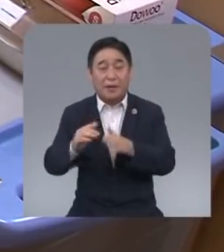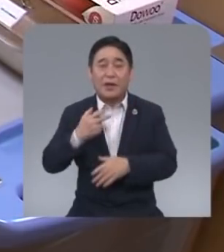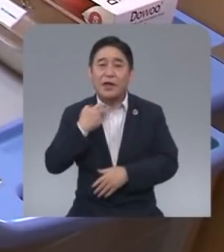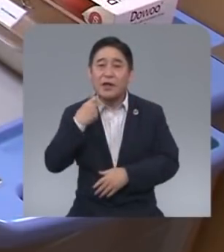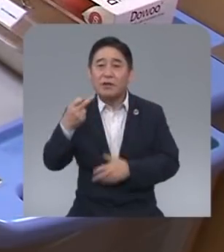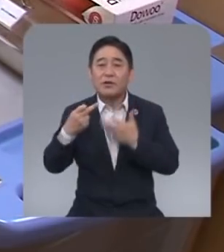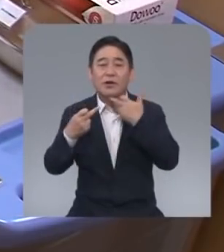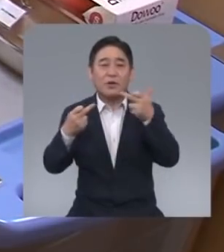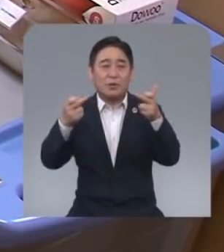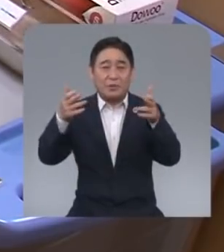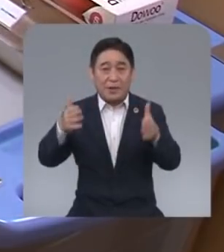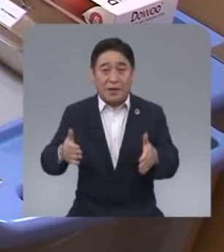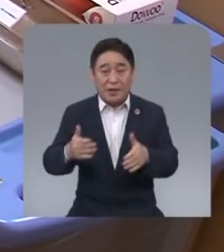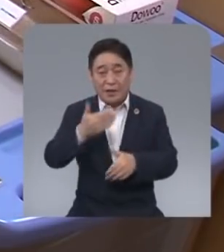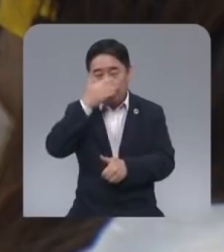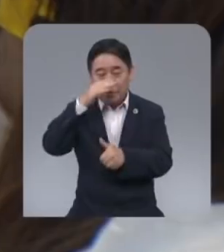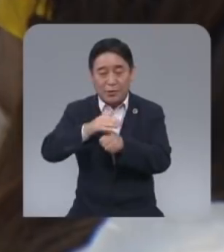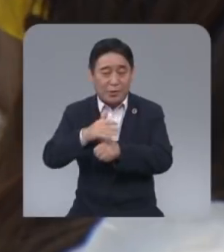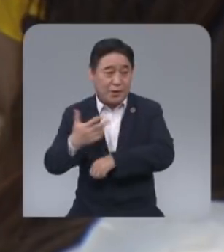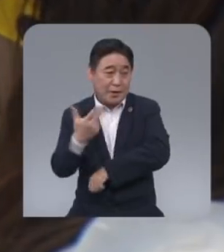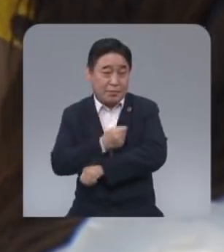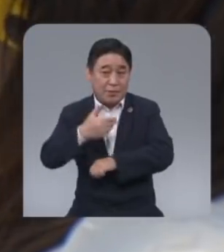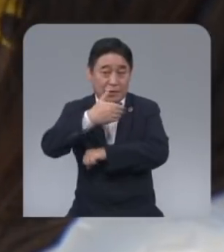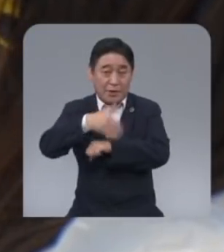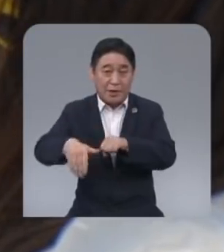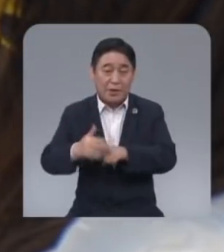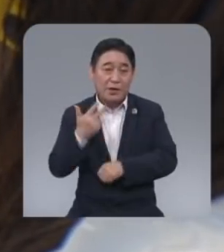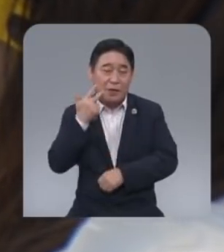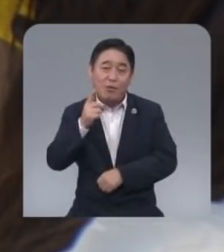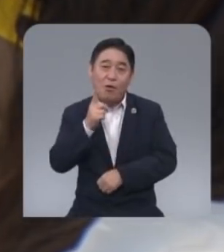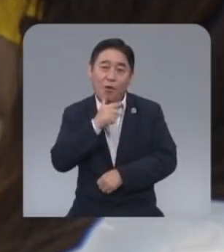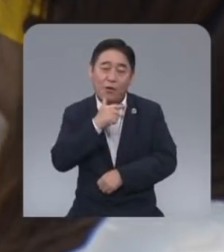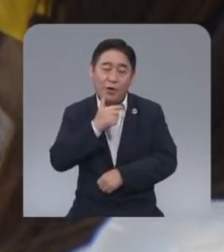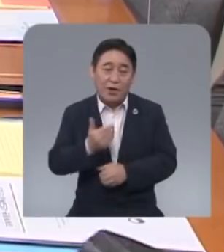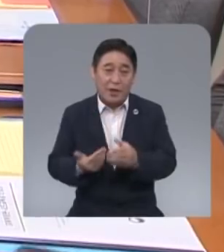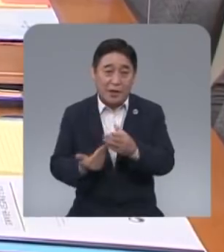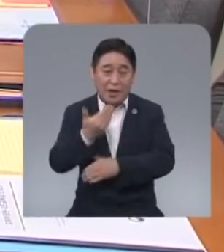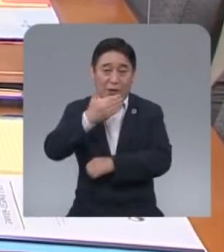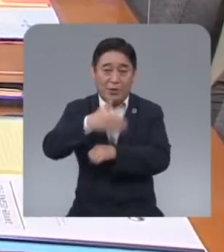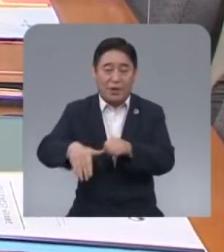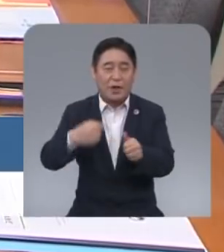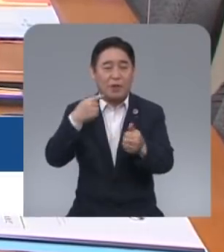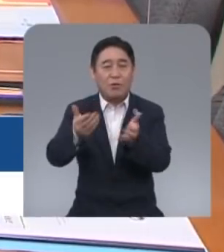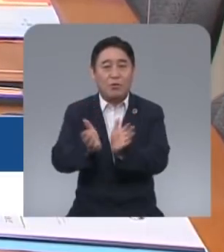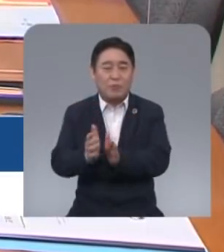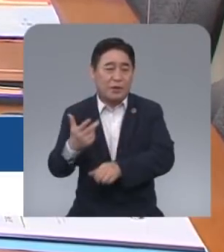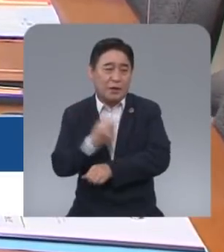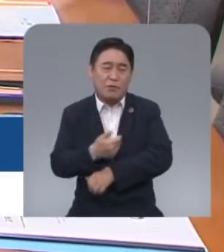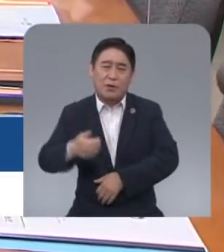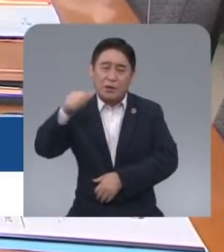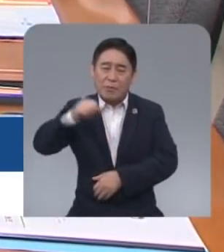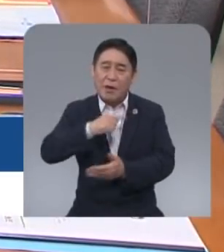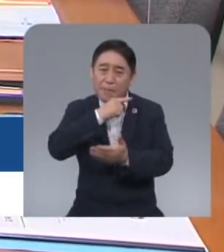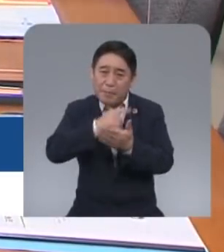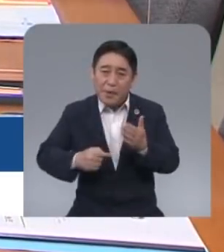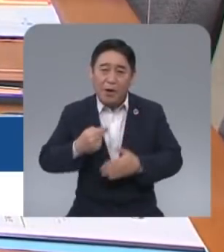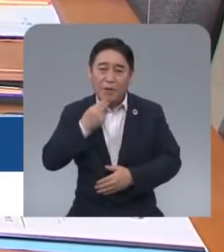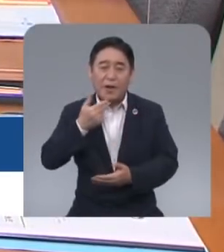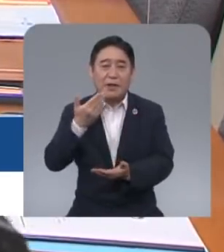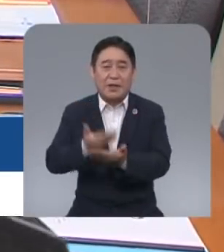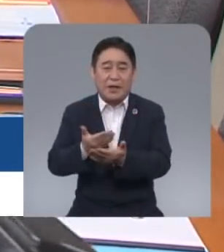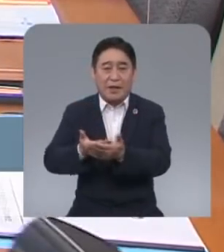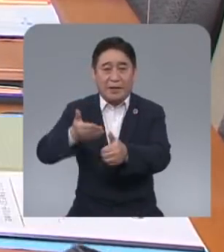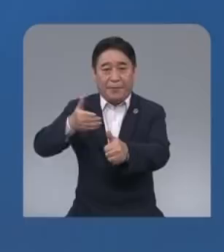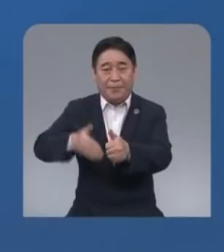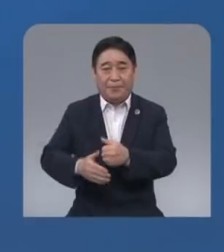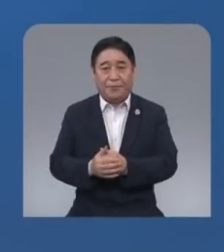12살에서 17살 사이 소아청소년 접종 계획은 다음 주 월요일 나올 예정인데 교육부는 접종 여부에 불이익이 없도록 해달라고